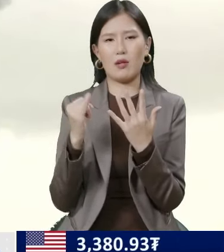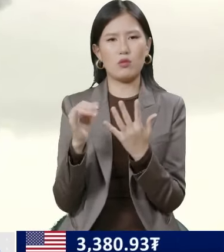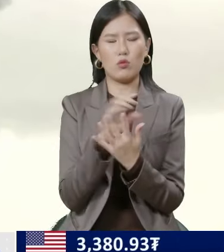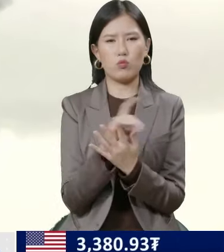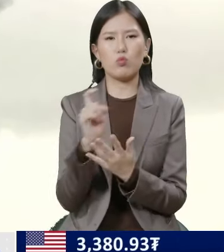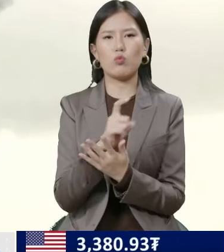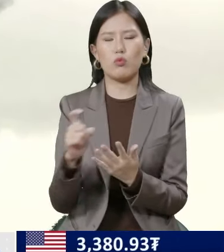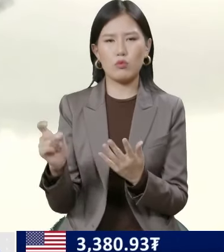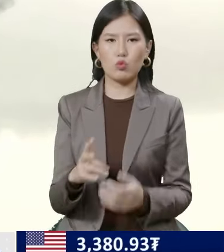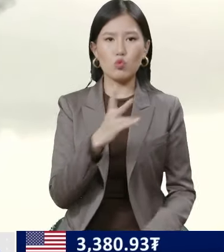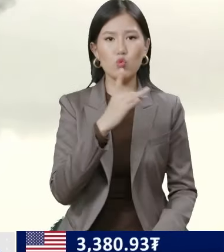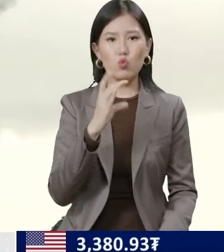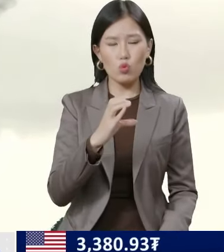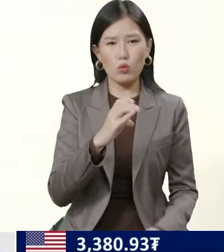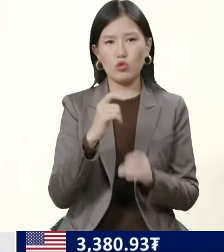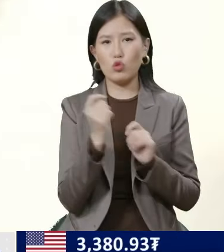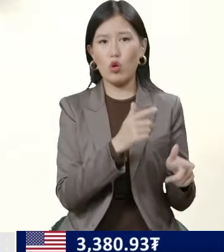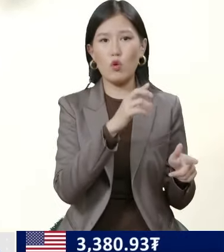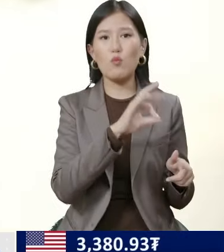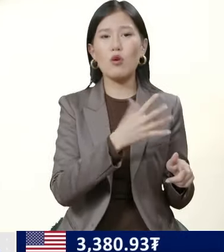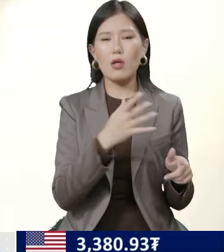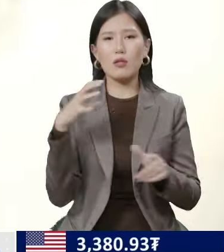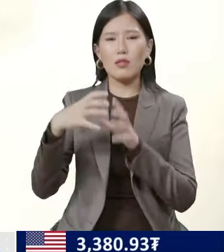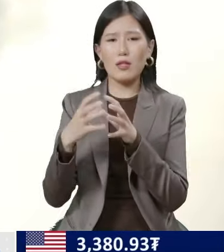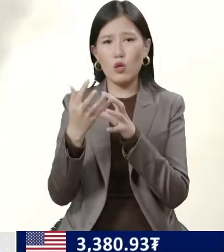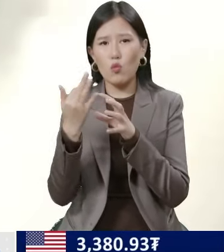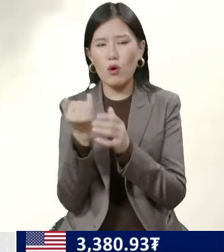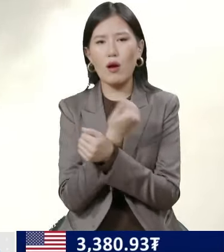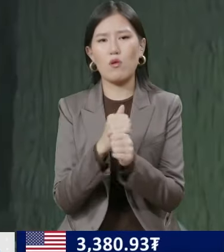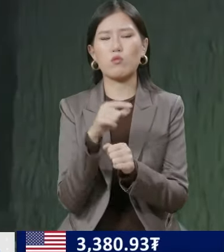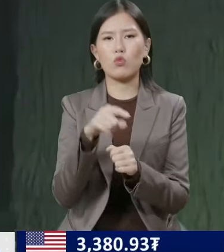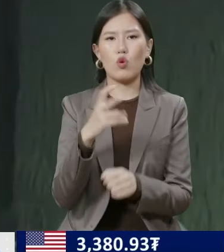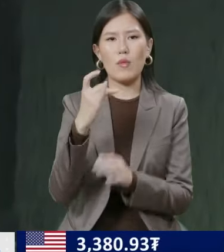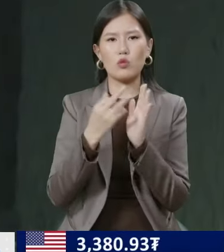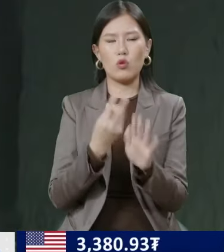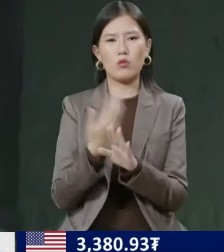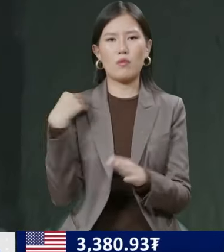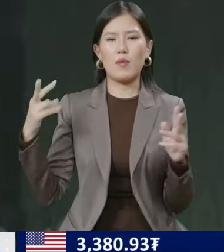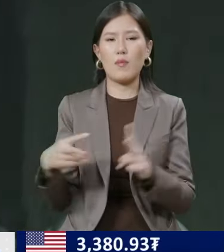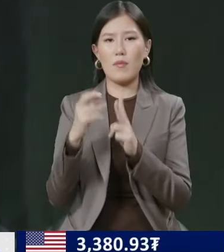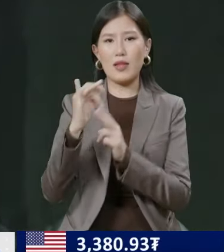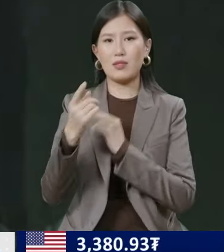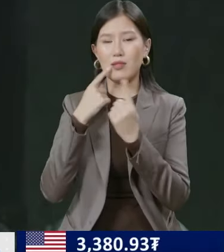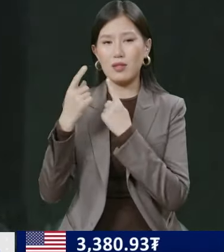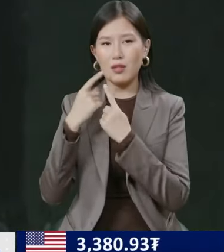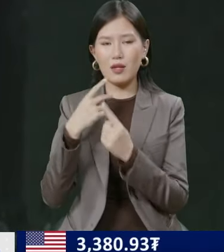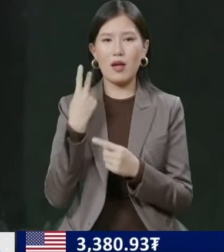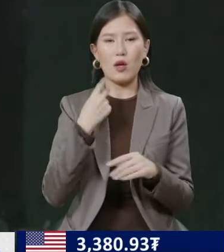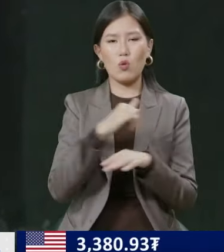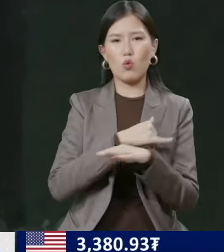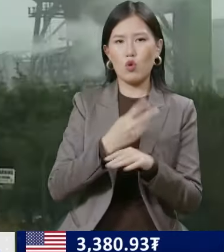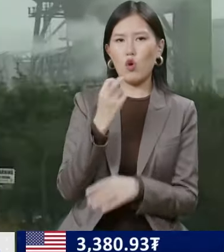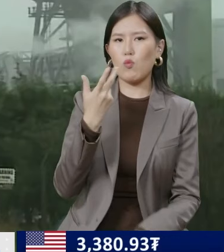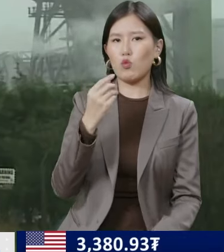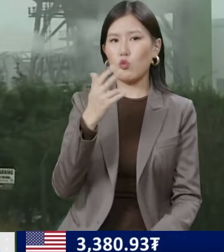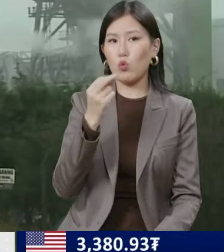улсын уур амьсгалын өөрчлөлттэй тэмцэх ажилд чухал хувь нэмэртэй юм а. 2016 оны Парисын хэлцээгээр Их Британи эрх баригчид 2030 он гэхэд